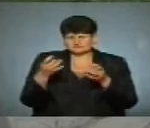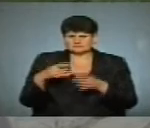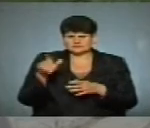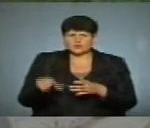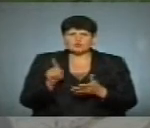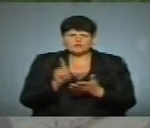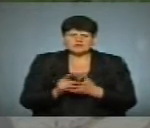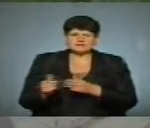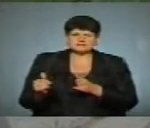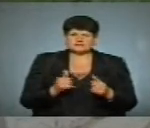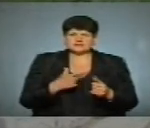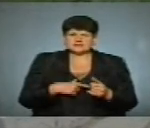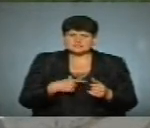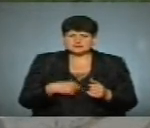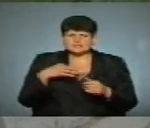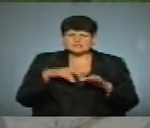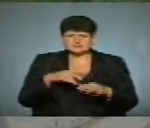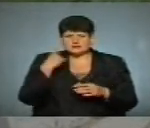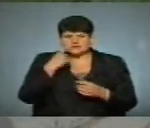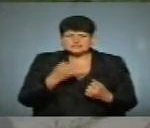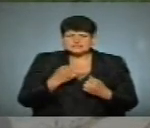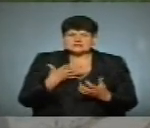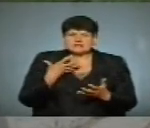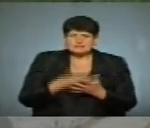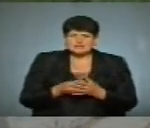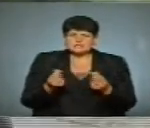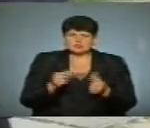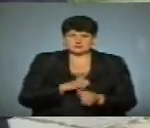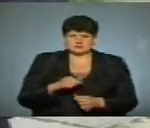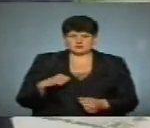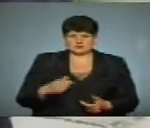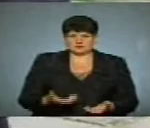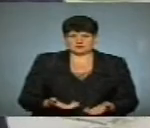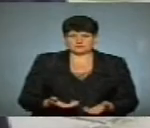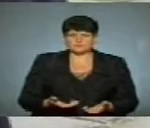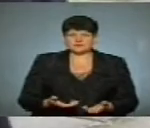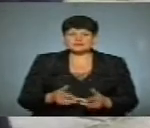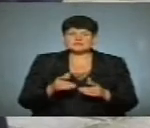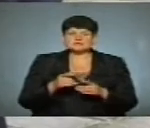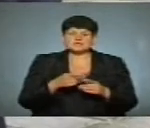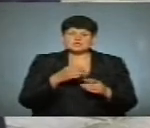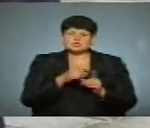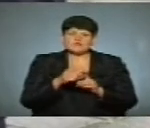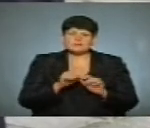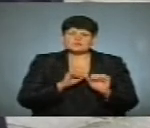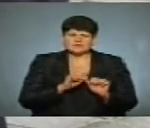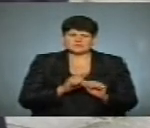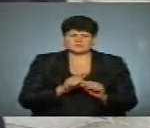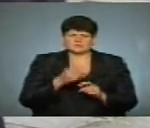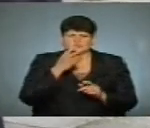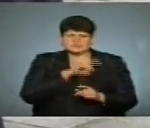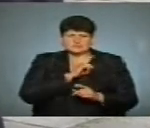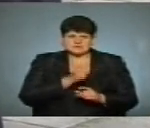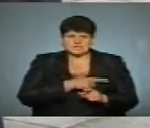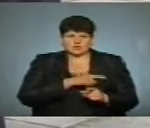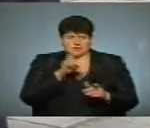повинен забезпечувати себе засобами індивідуального захисту за власні кошти самостійно. За словами адвоката, доказів злісної непокори поліцейські